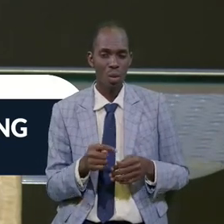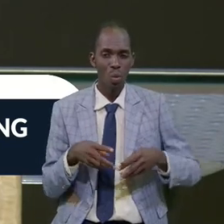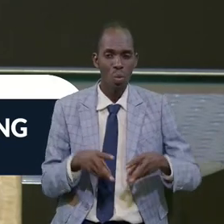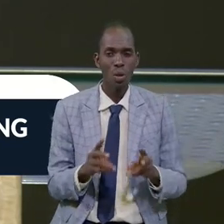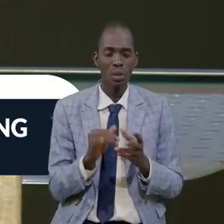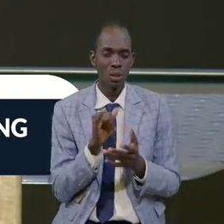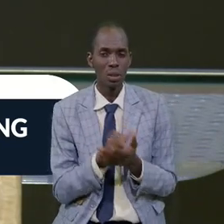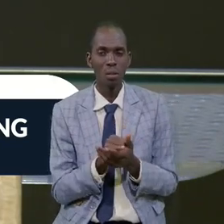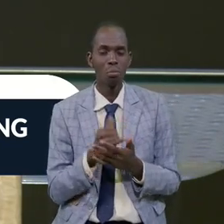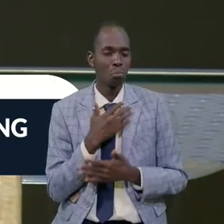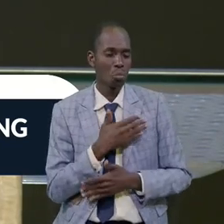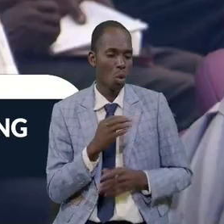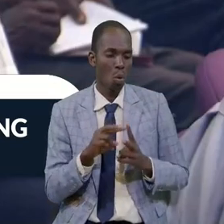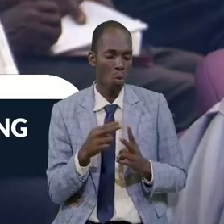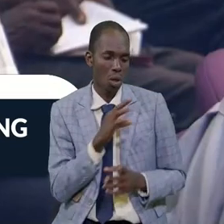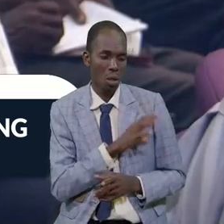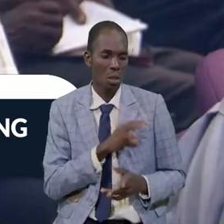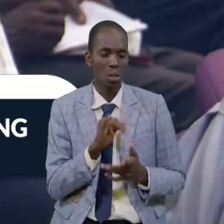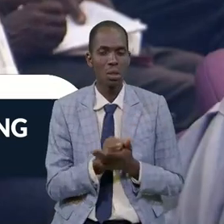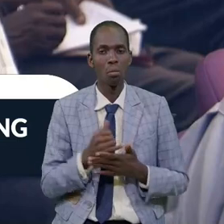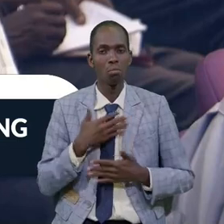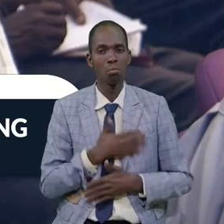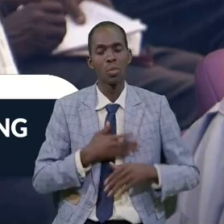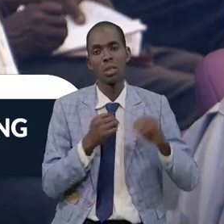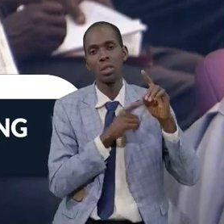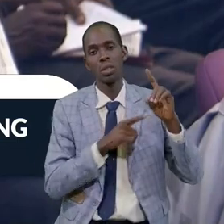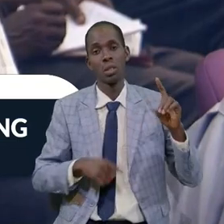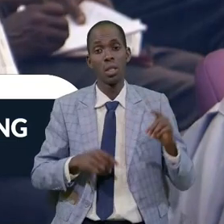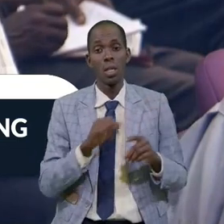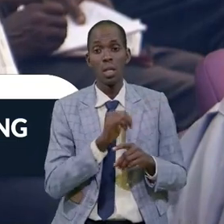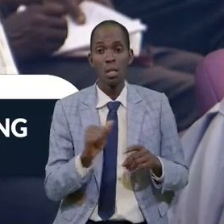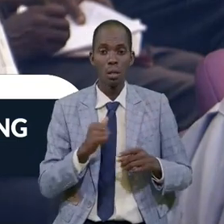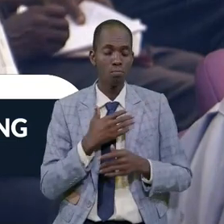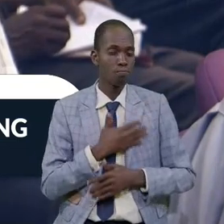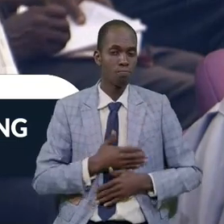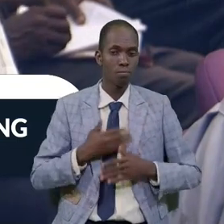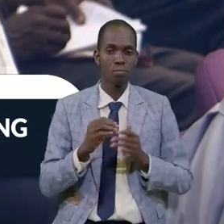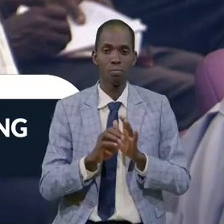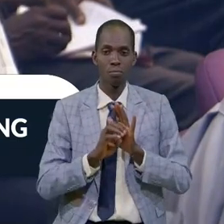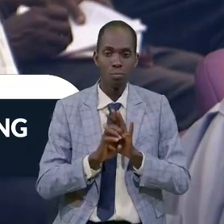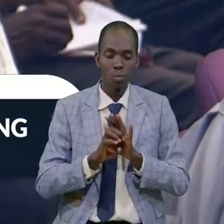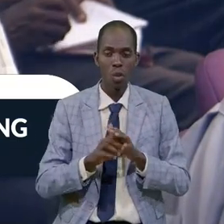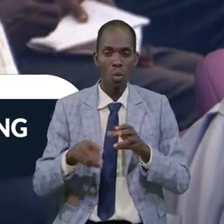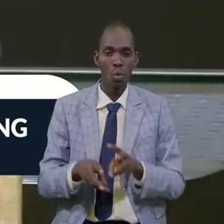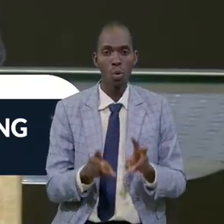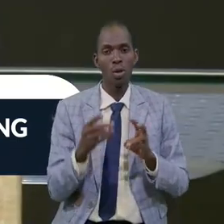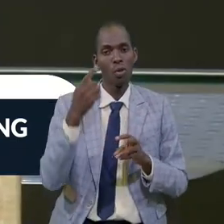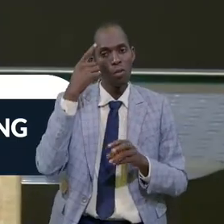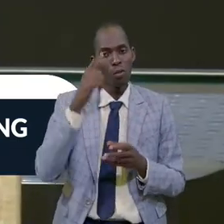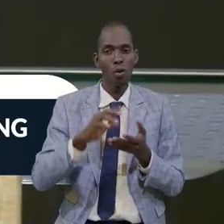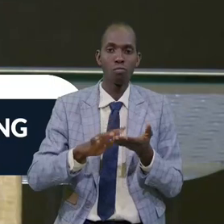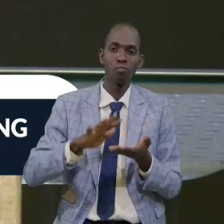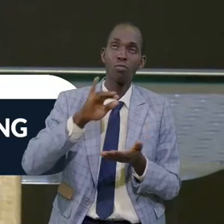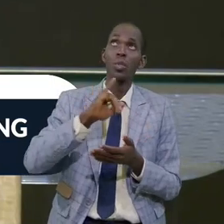de style de vie, de caractère qui plaît au Seigneur. Alors, le modèle agréable pour glorifier